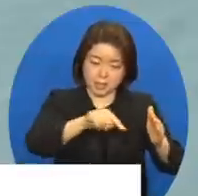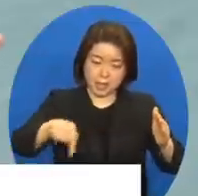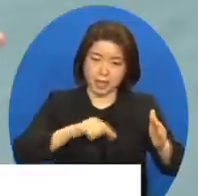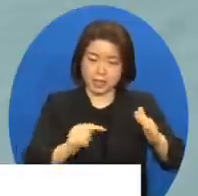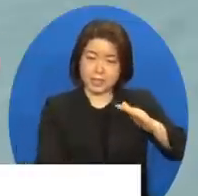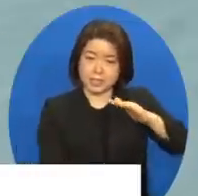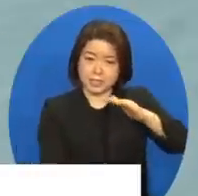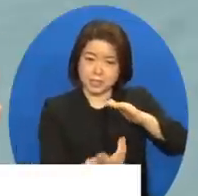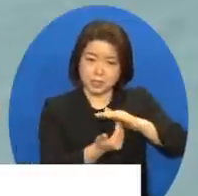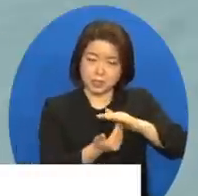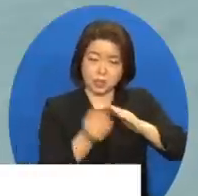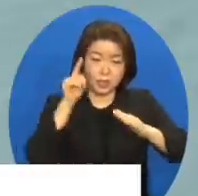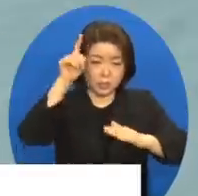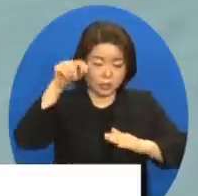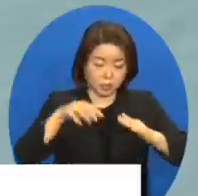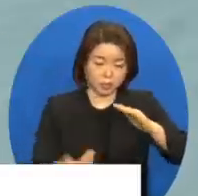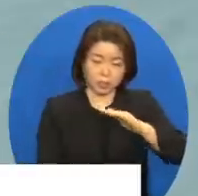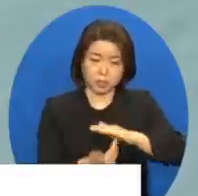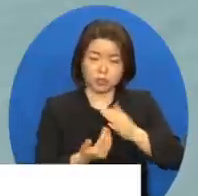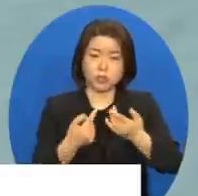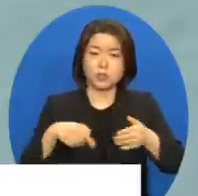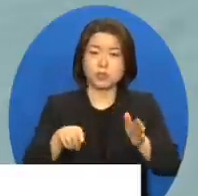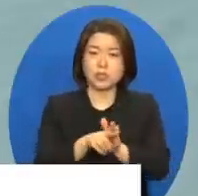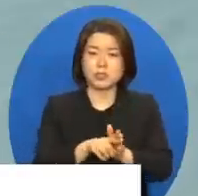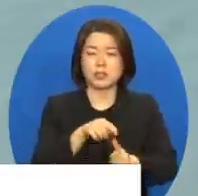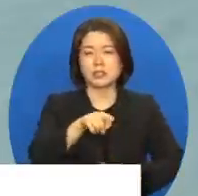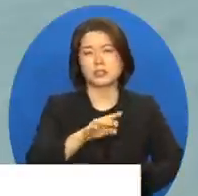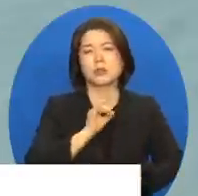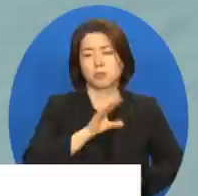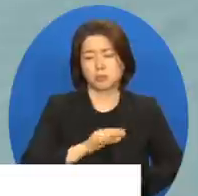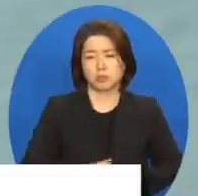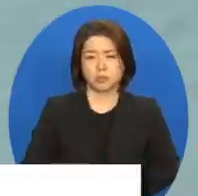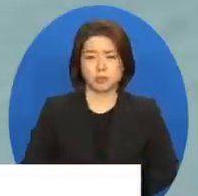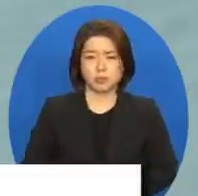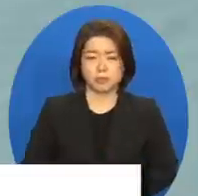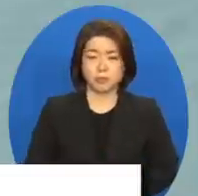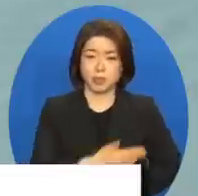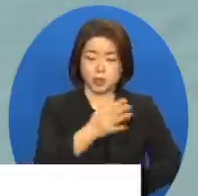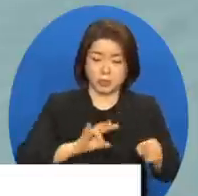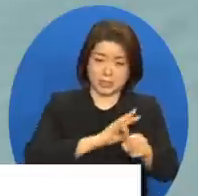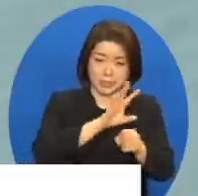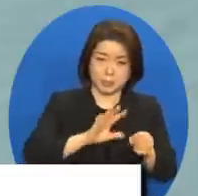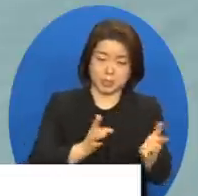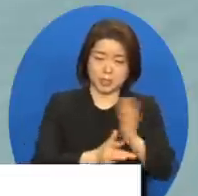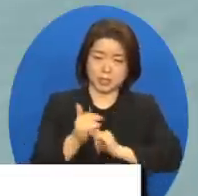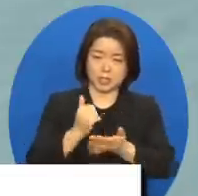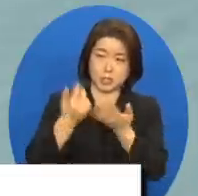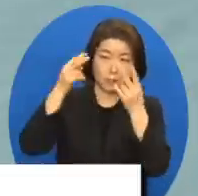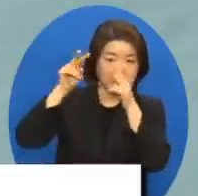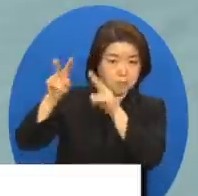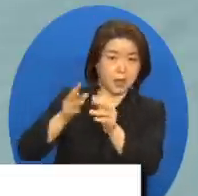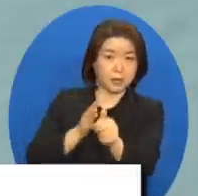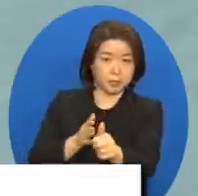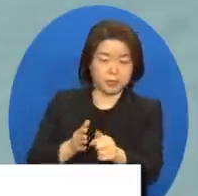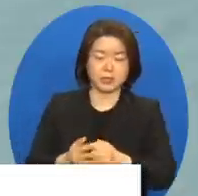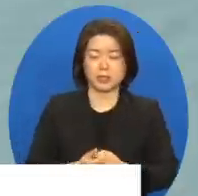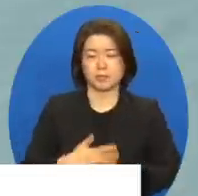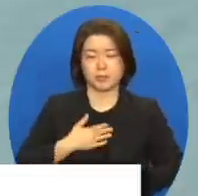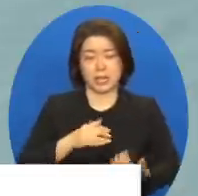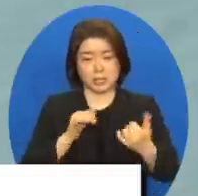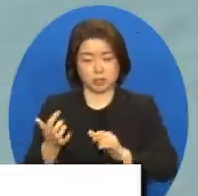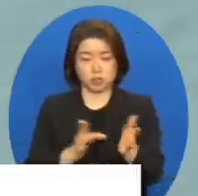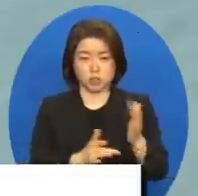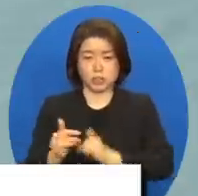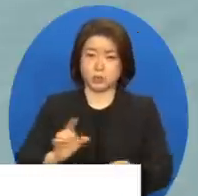하려면 그 길밖에 없다는 것을 알게 됐다는 겁니다. 여러분, 24시간 예수님을 바라봅시다. 나는 죽고